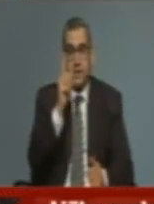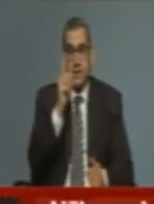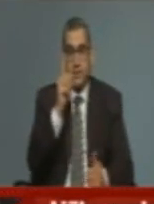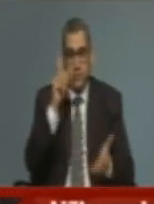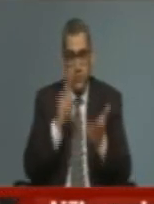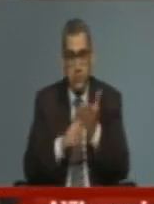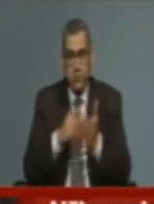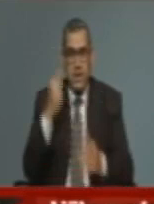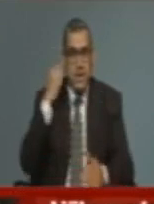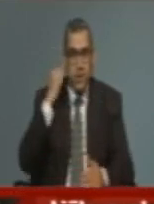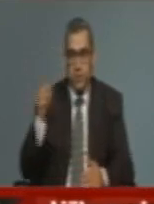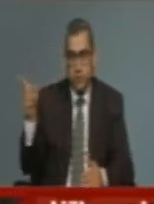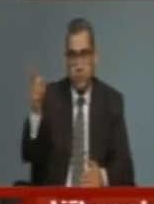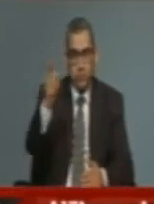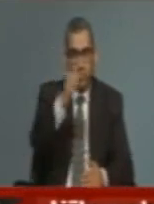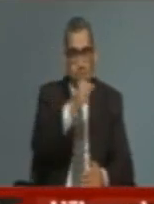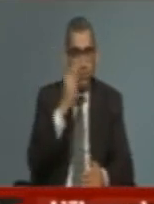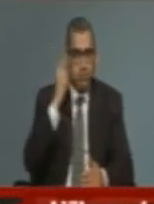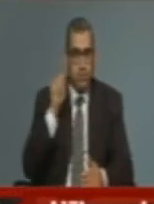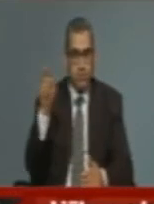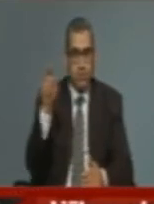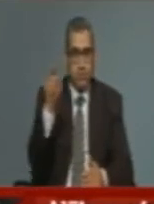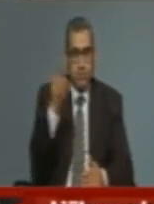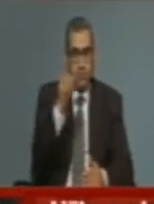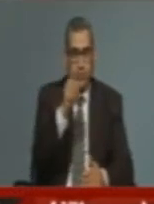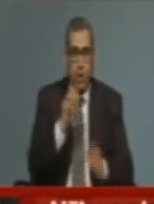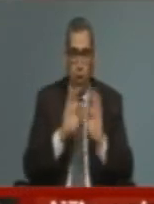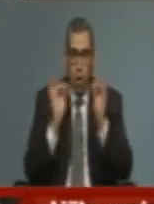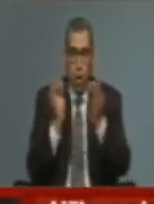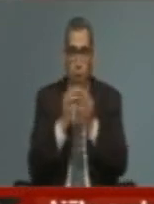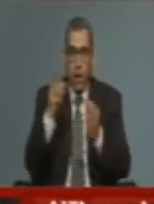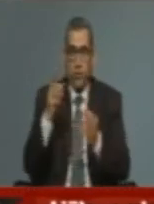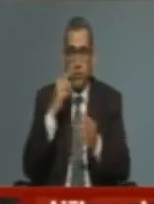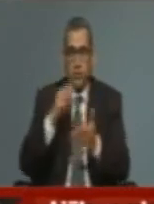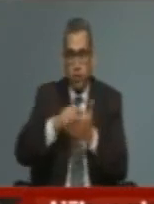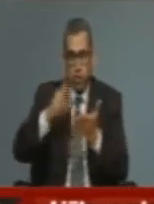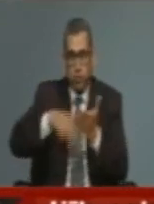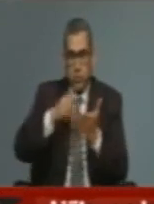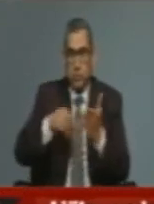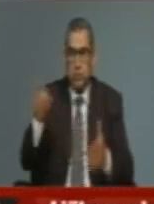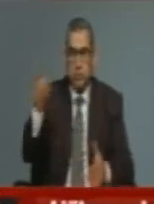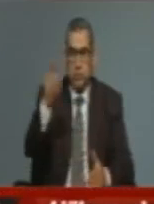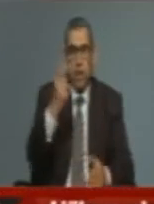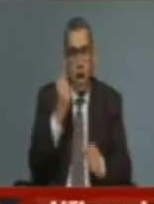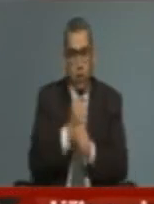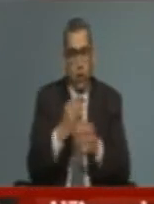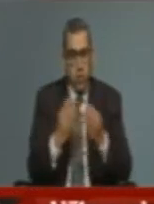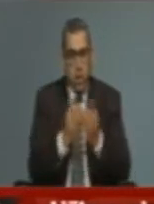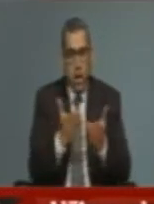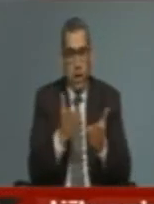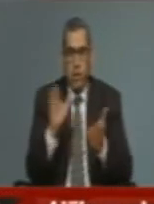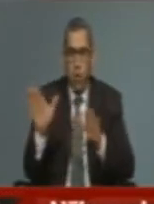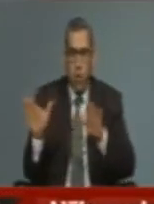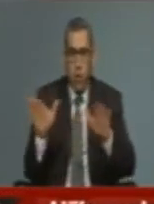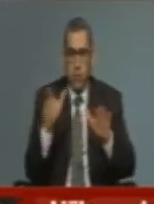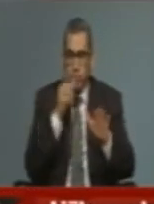بتسمعنا، واكيد اهالينا اللي بيروحوا يعملوا كده، وحتى اللي بيشتغلوا معاهم، وحتى